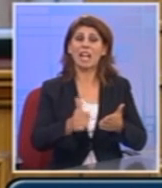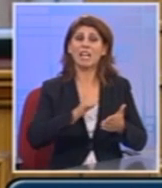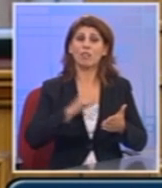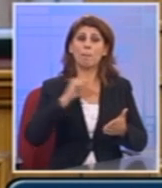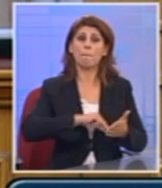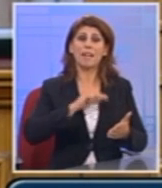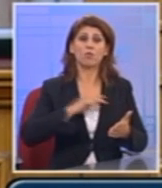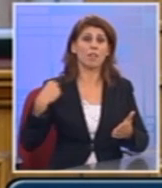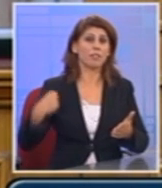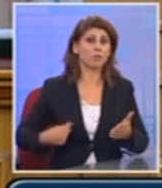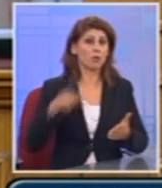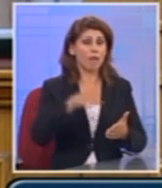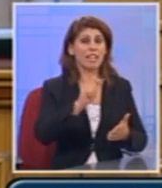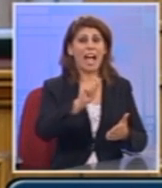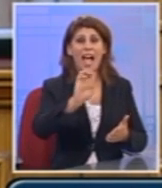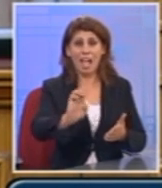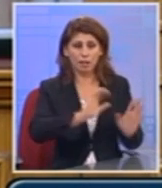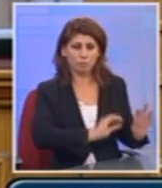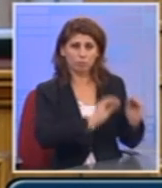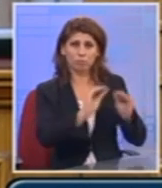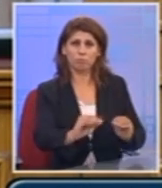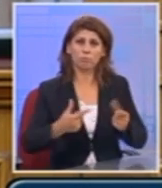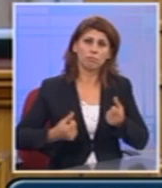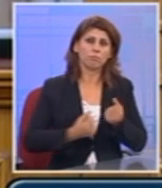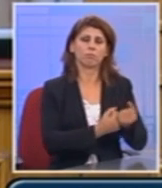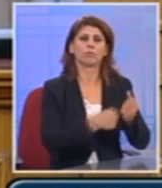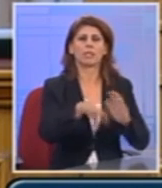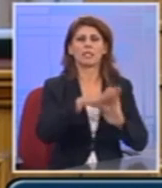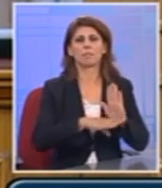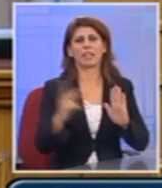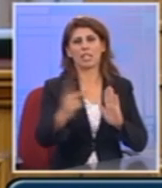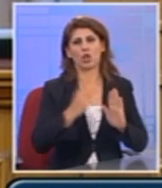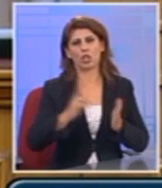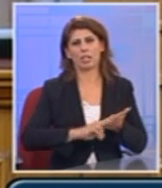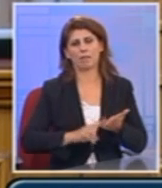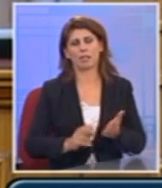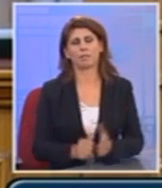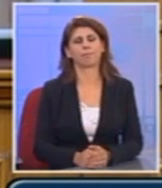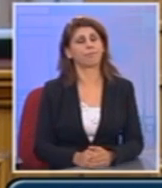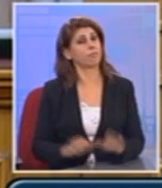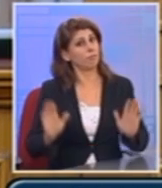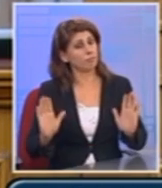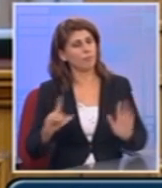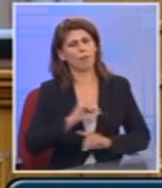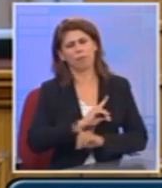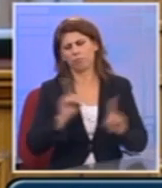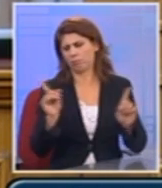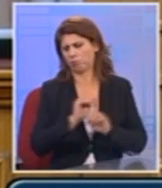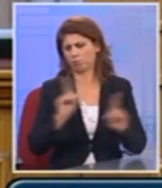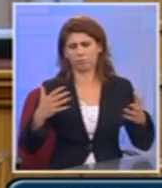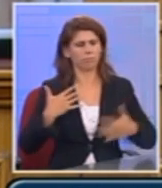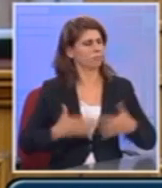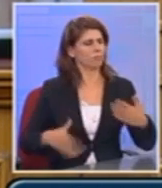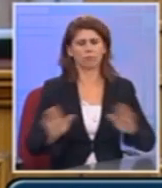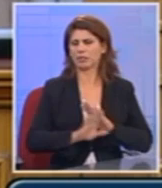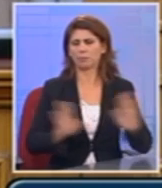περιουσίας του δημοσίου σε αυτή την ανώνυμη εταιρεία για την ενίσχυση του συστήματος κοινωνικής ασφάλισης επομένως καμία ανησυχία οι ζημιές